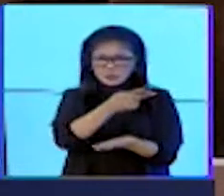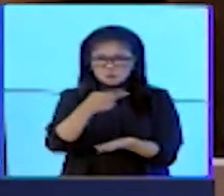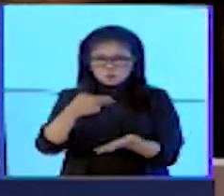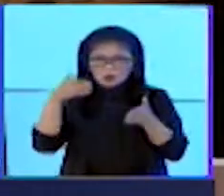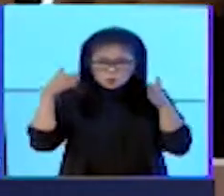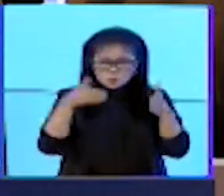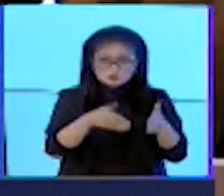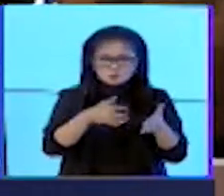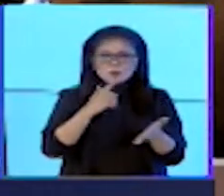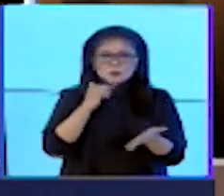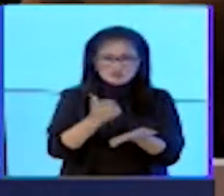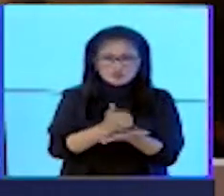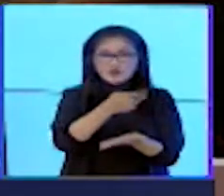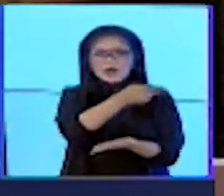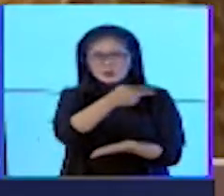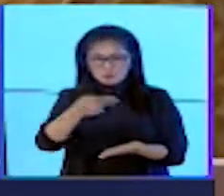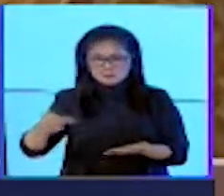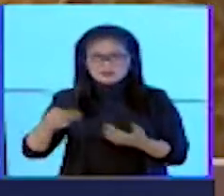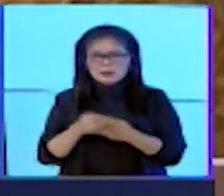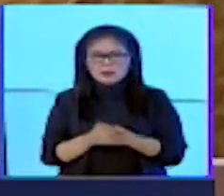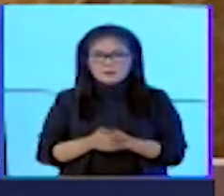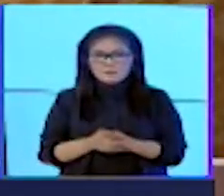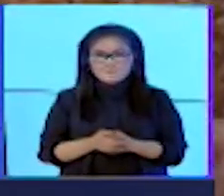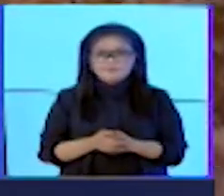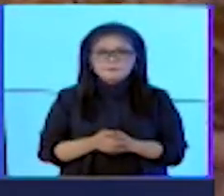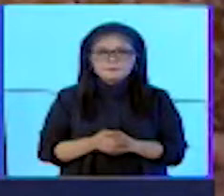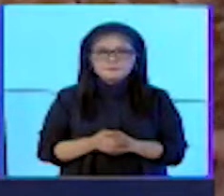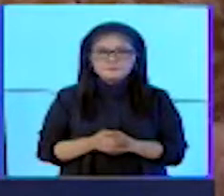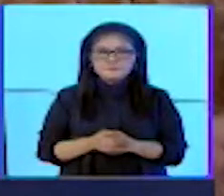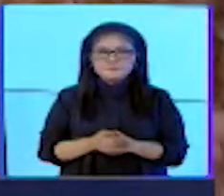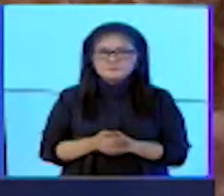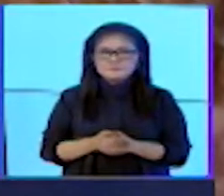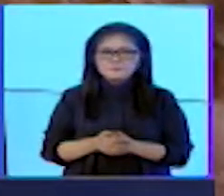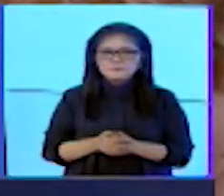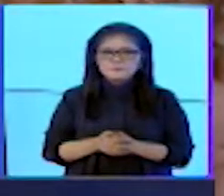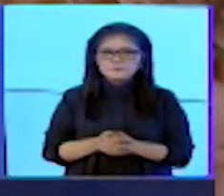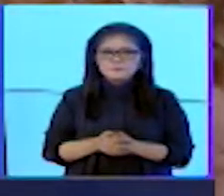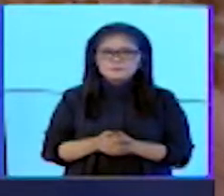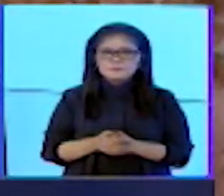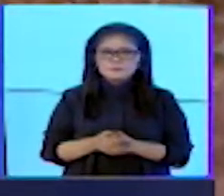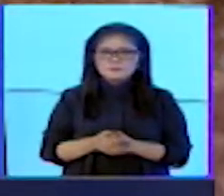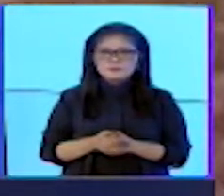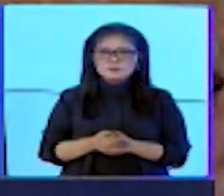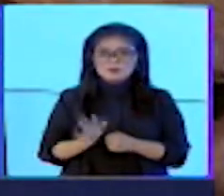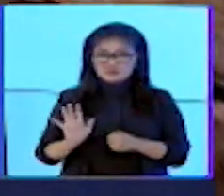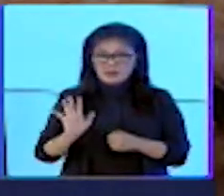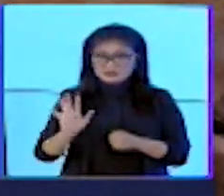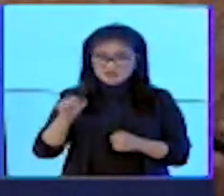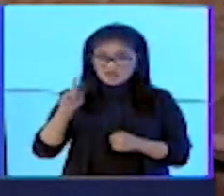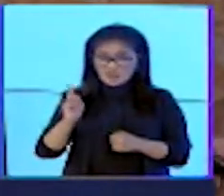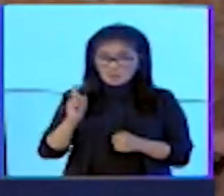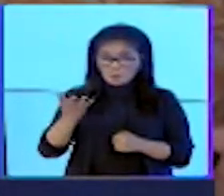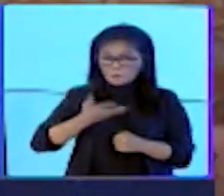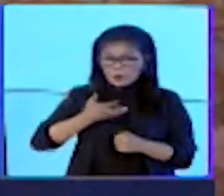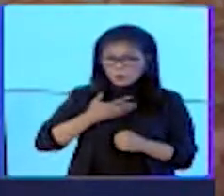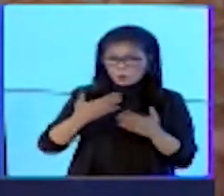yang mayoritas kontennya adalah konten lokal. Nanti kalau itu mau dijalankan, MNC Group siap bantu mempromosikan